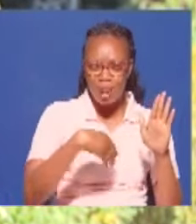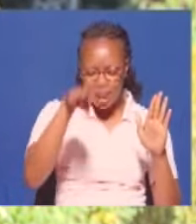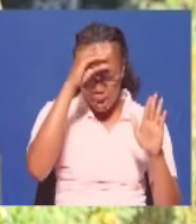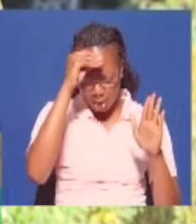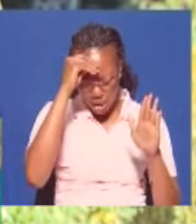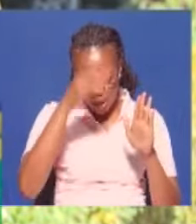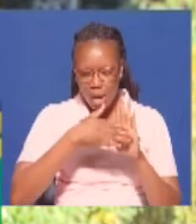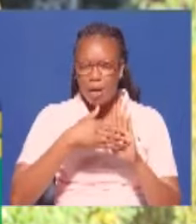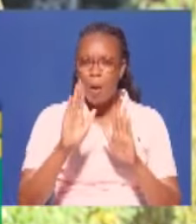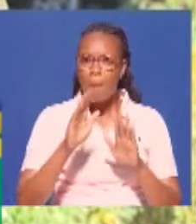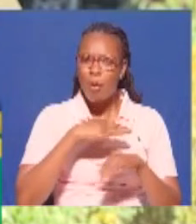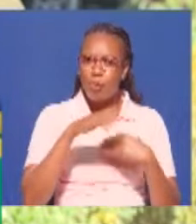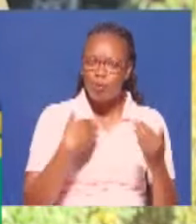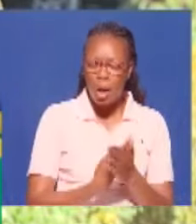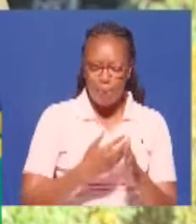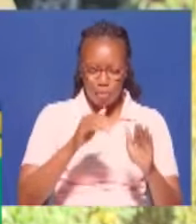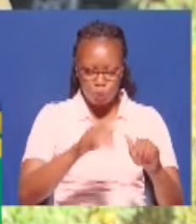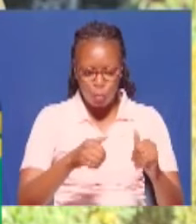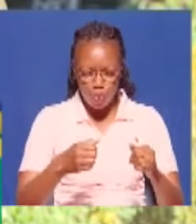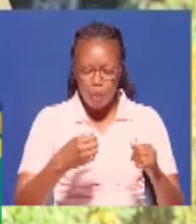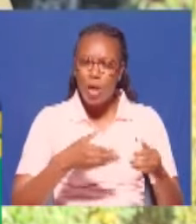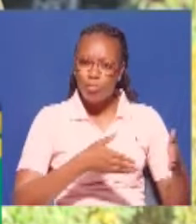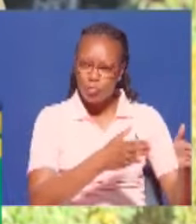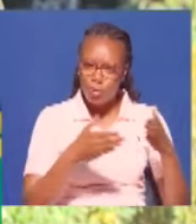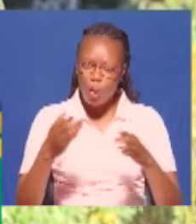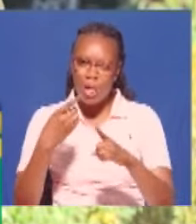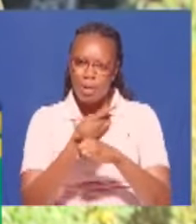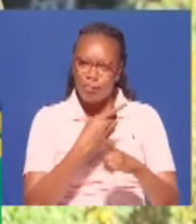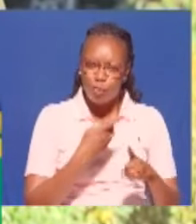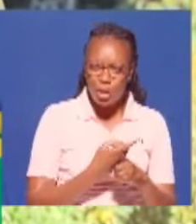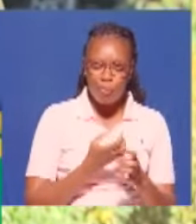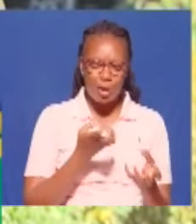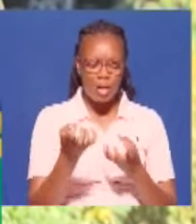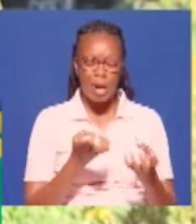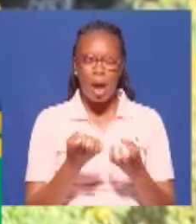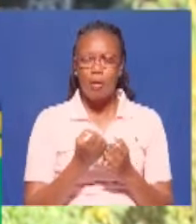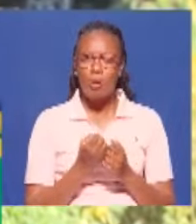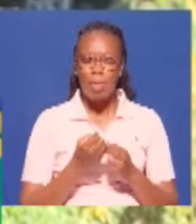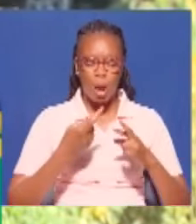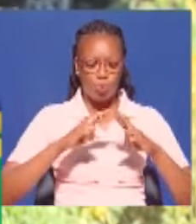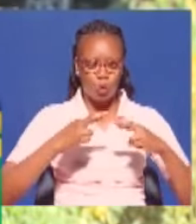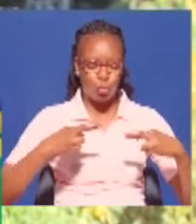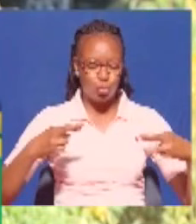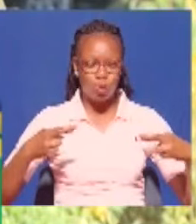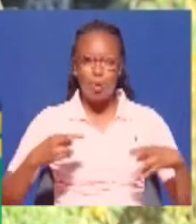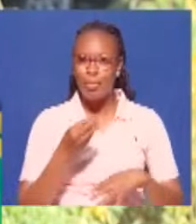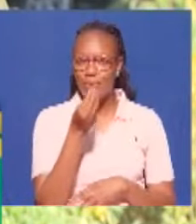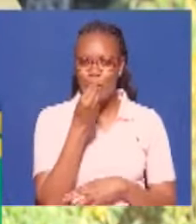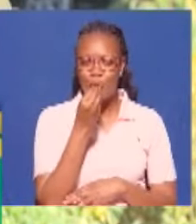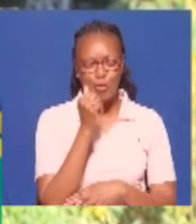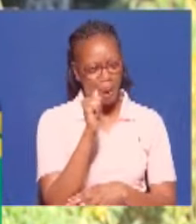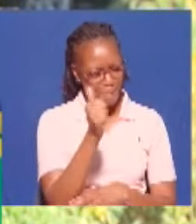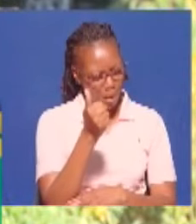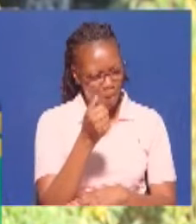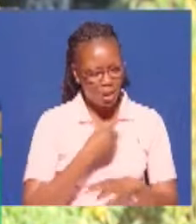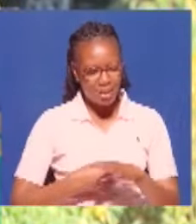linalokufunza mengi kuhusu mbinu tofauti za kilimo na jinsi ya kufanya kilimo biashara. Sausages ni mlo mtamu haswa wakati wa